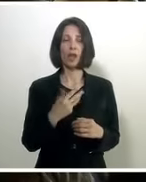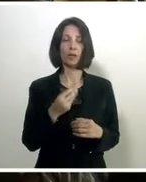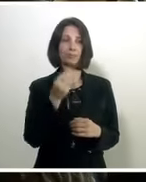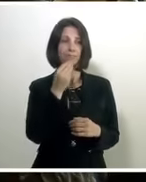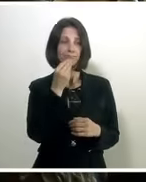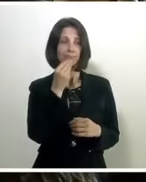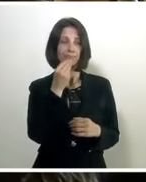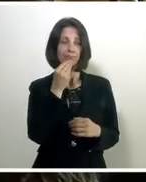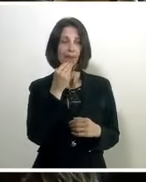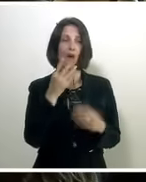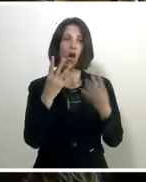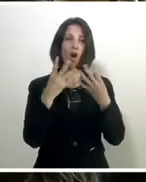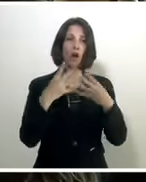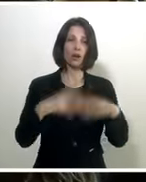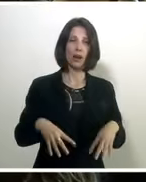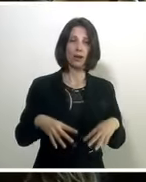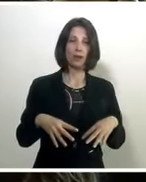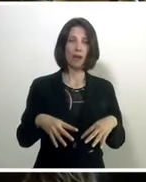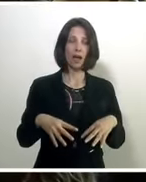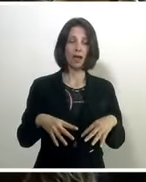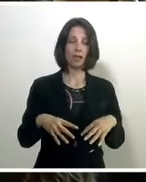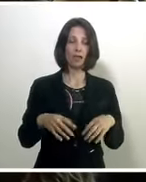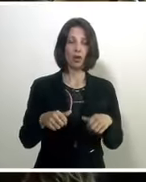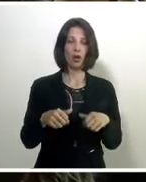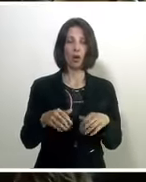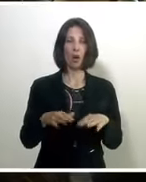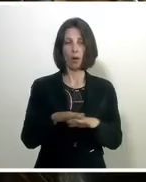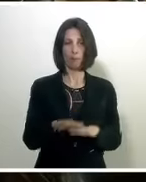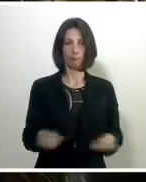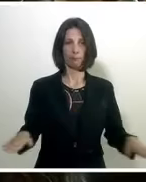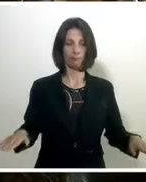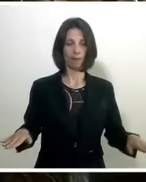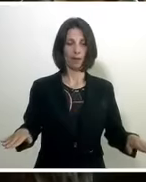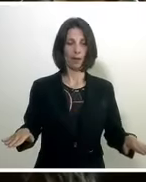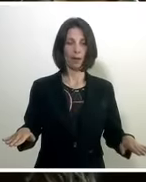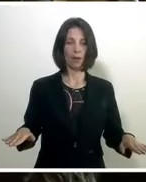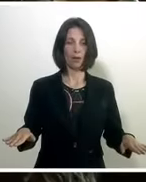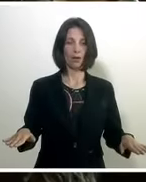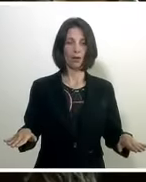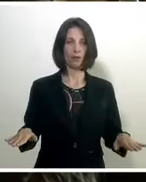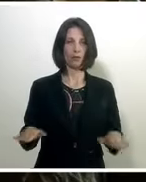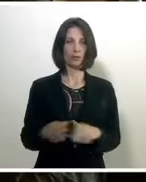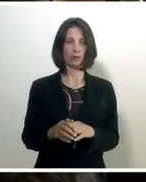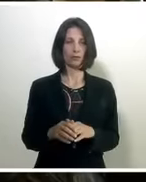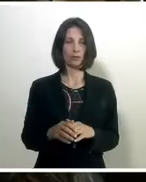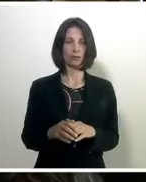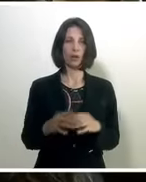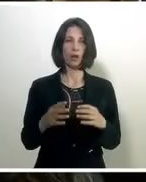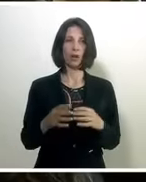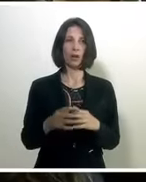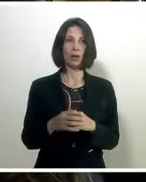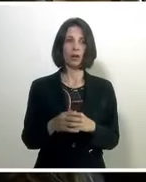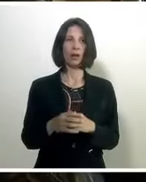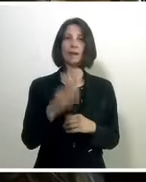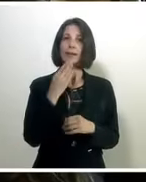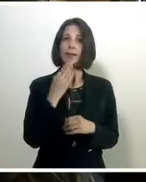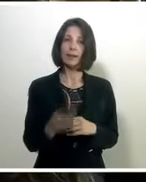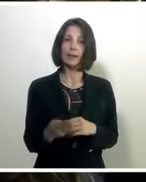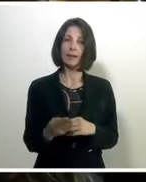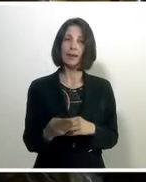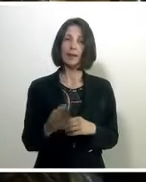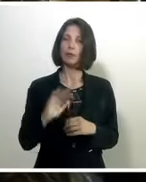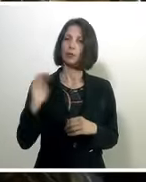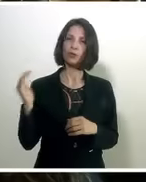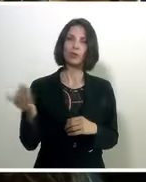organizzato giù nel pianoterra del palazzo storico dell'Ateneo e ringraziamo tutti della